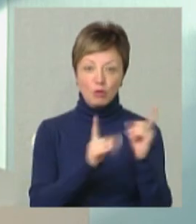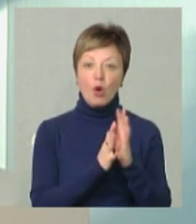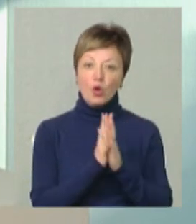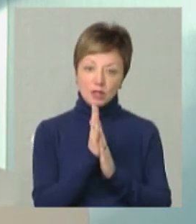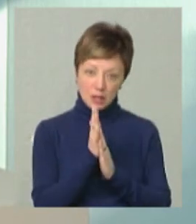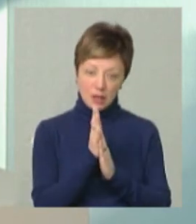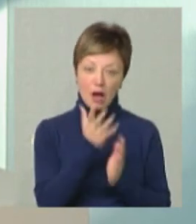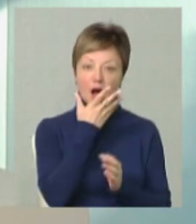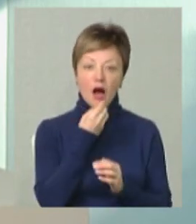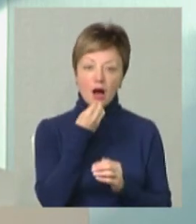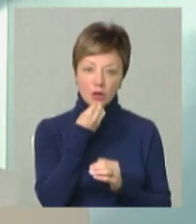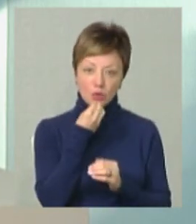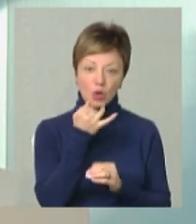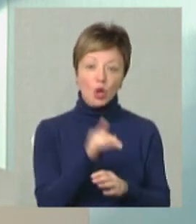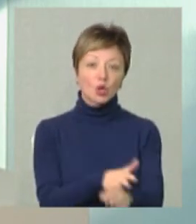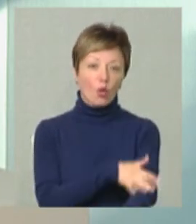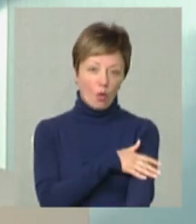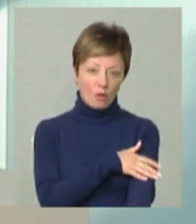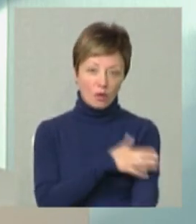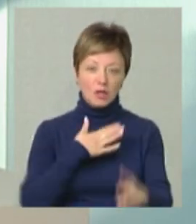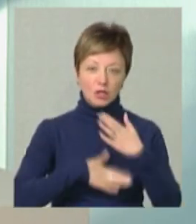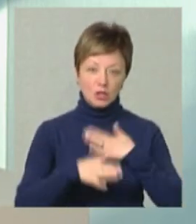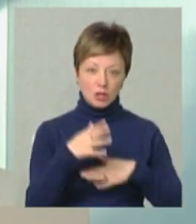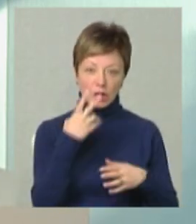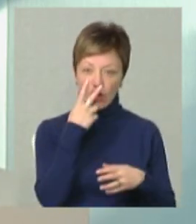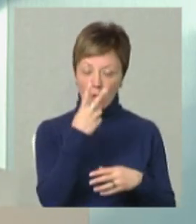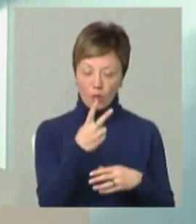росли гарно і довго, тішили око.